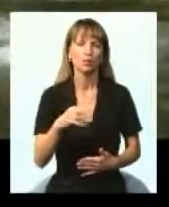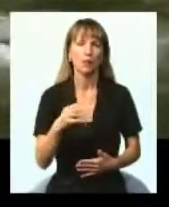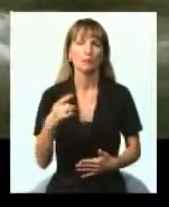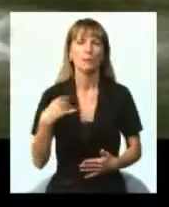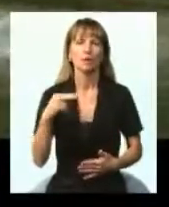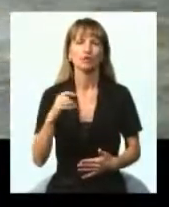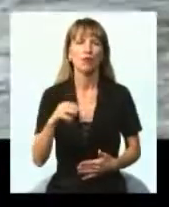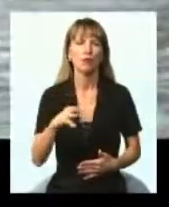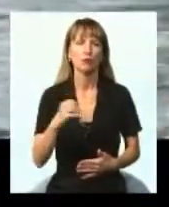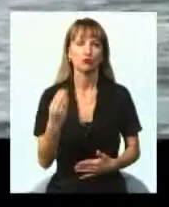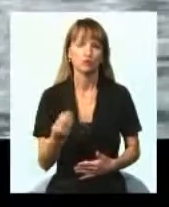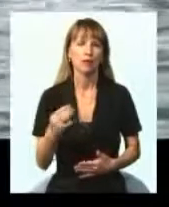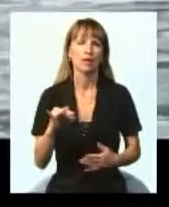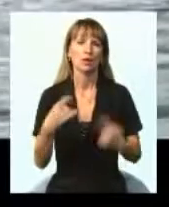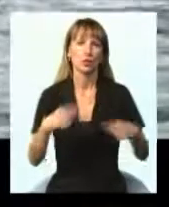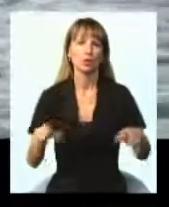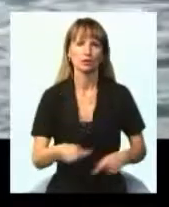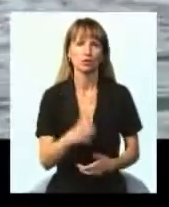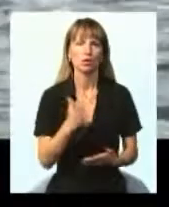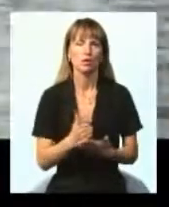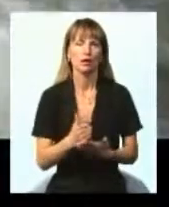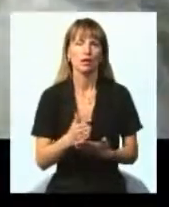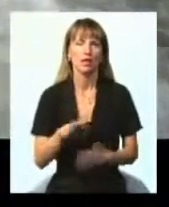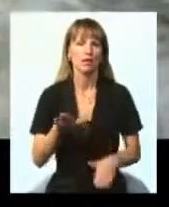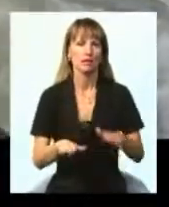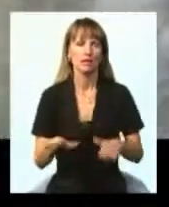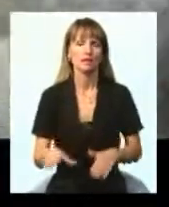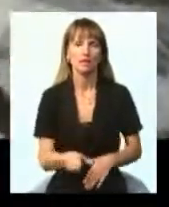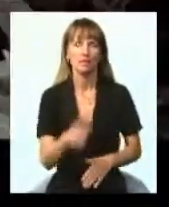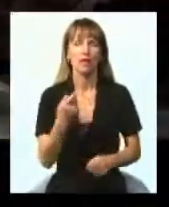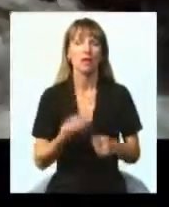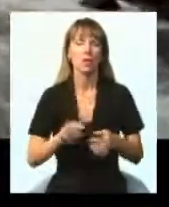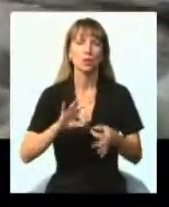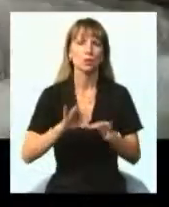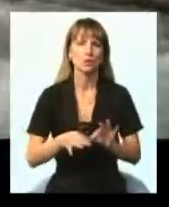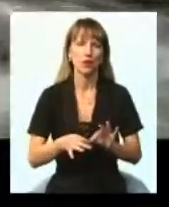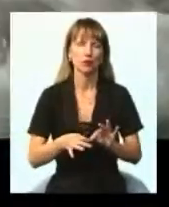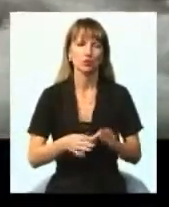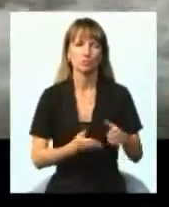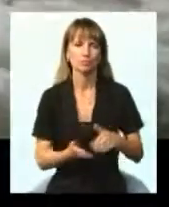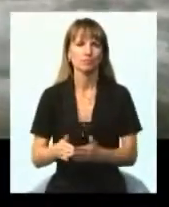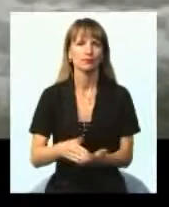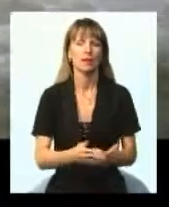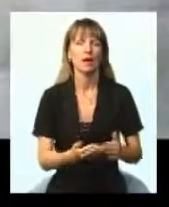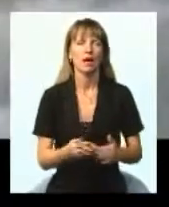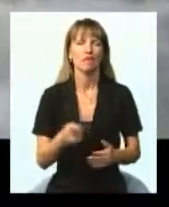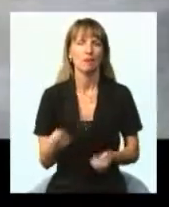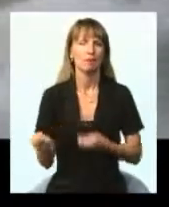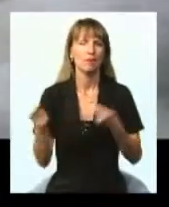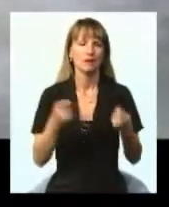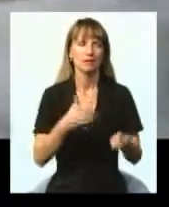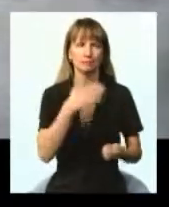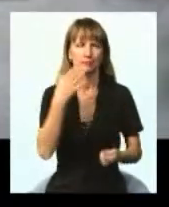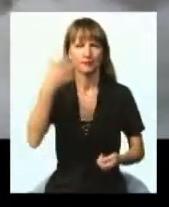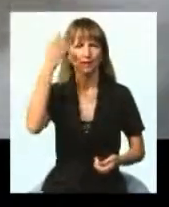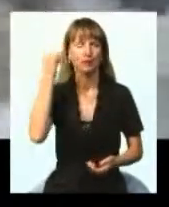Чорна та Біла Тиси. Інші річки мають нестабільний рівень води, що ускладнює рафтерам сплав. Втім, це принесе вам незабутні враження